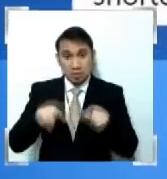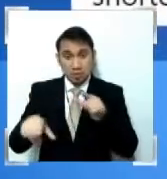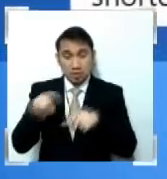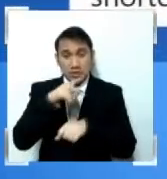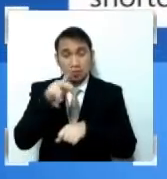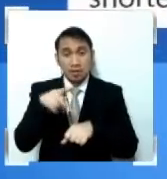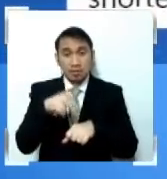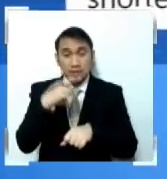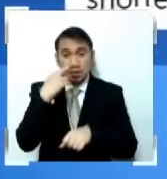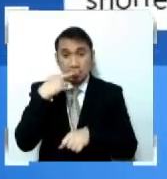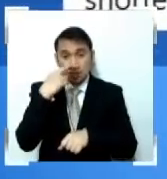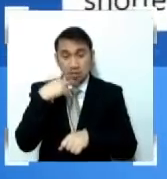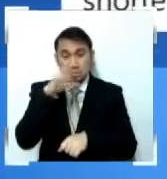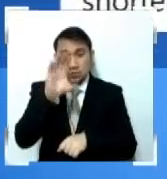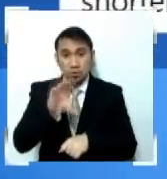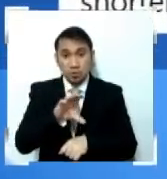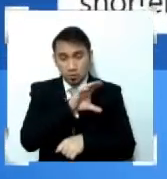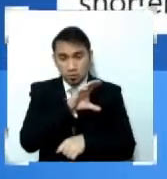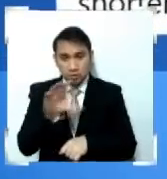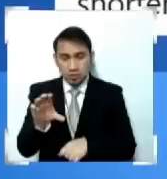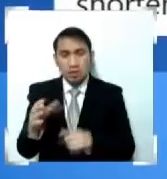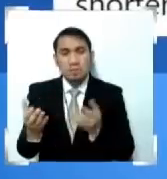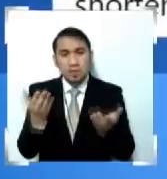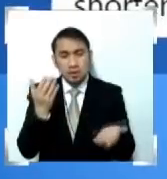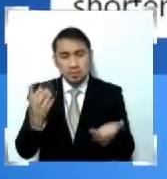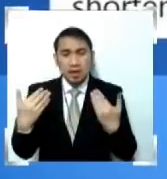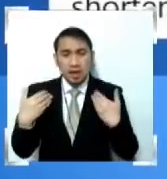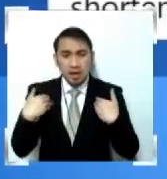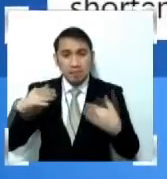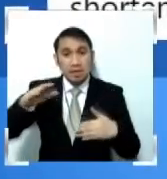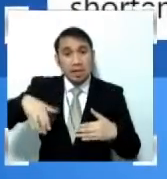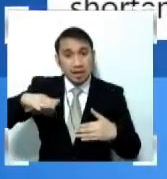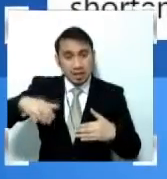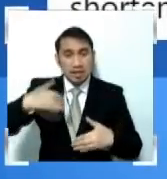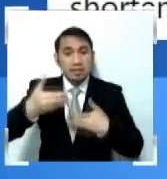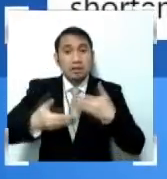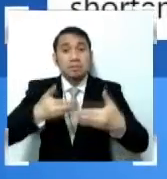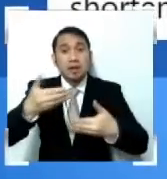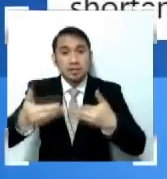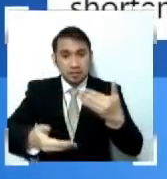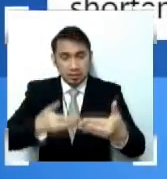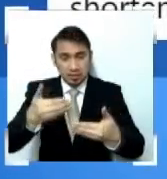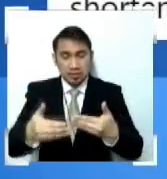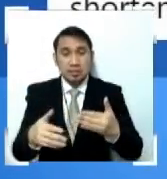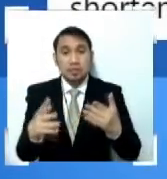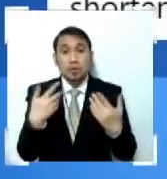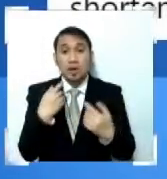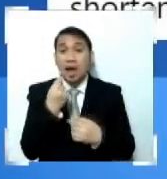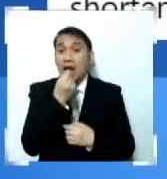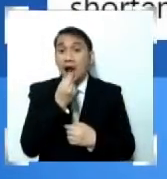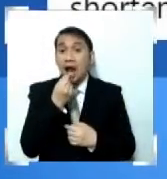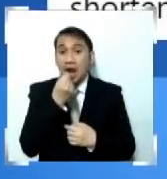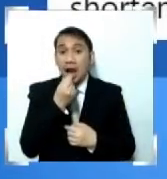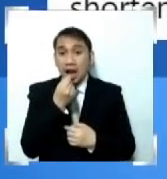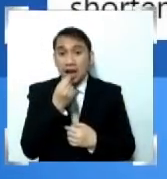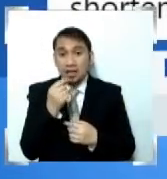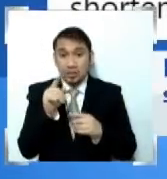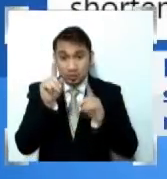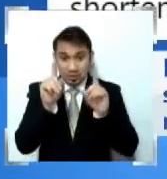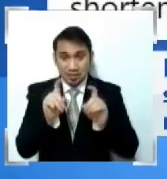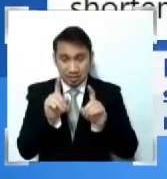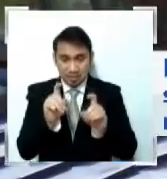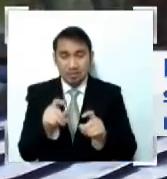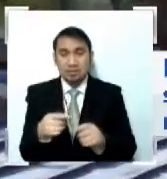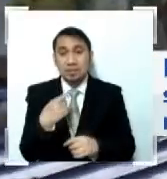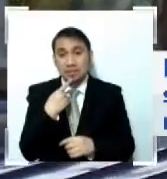nangyaring sunog, maaaring magkaroon ng delay sa processing ng resulta ng RT-PCR test. Ayon yan mismo sa Philippine Red